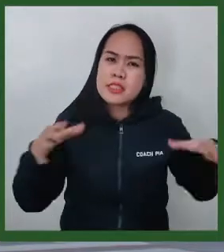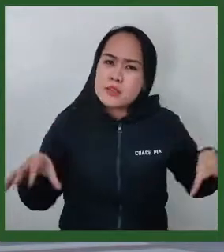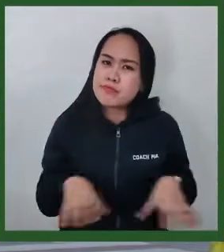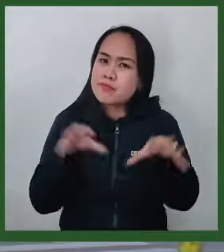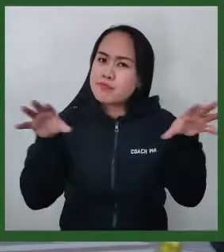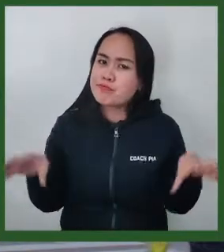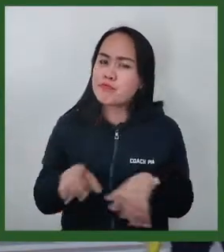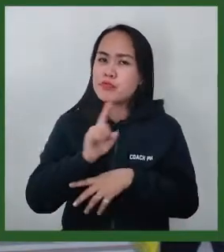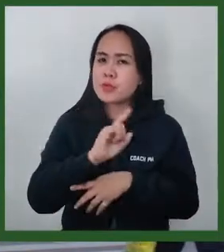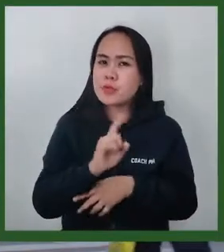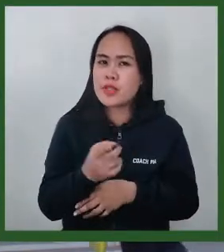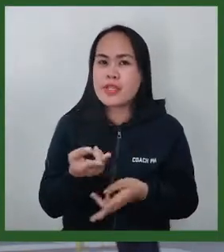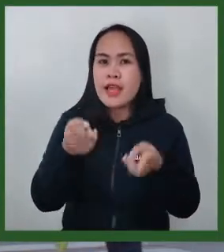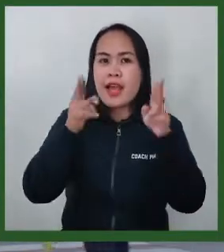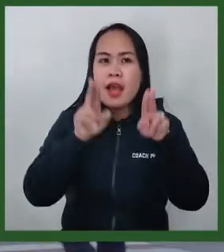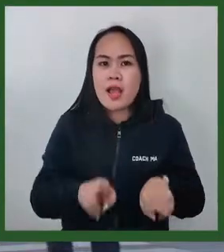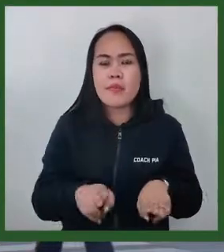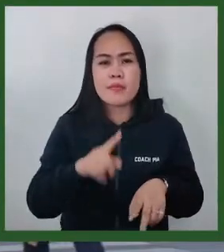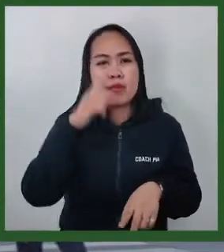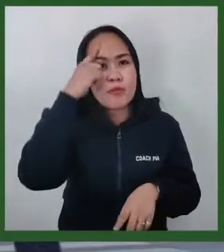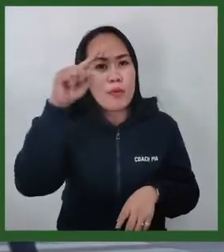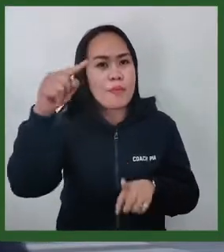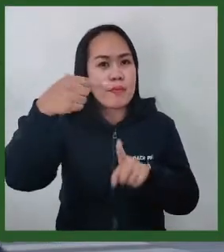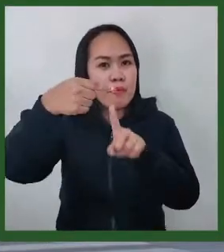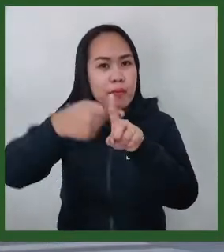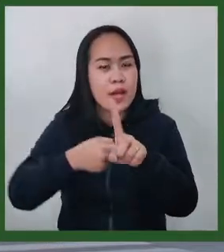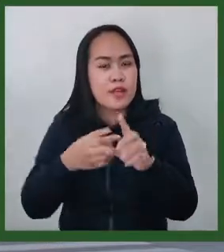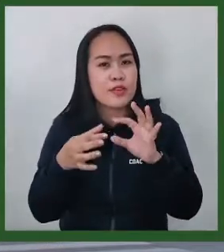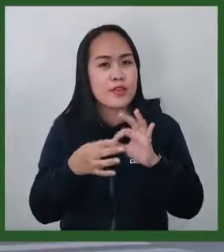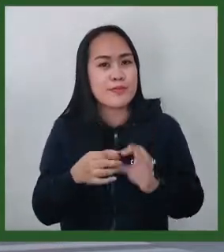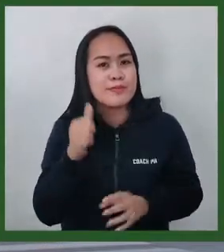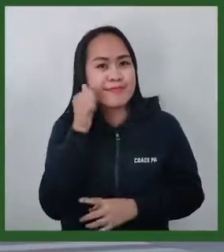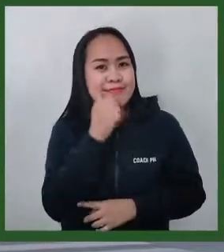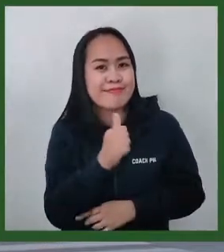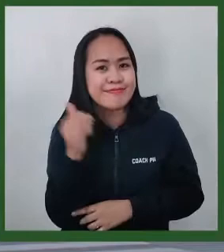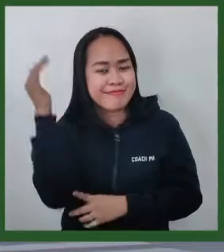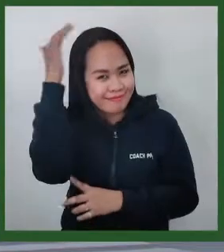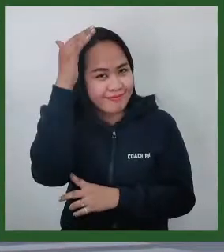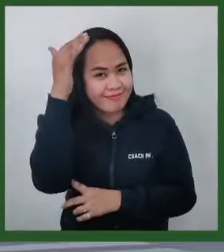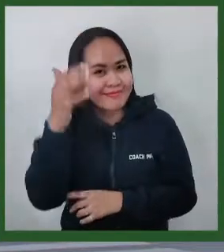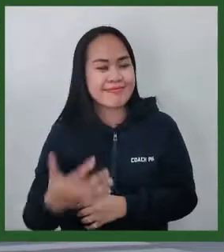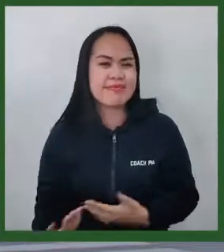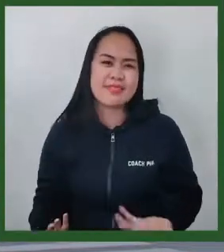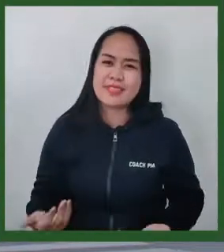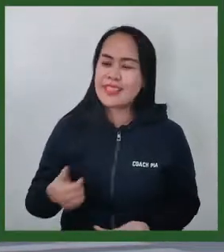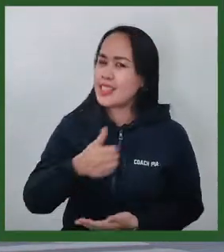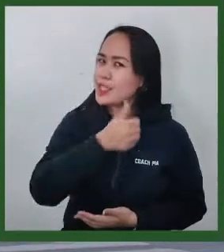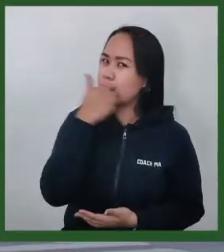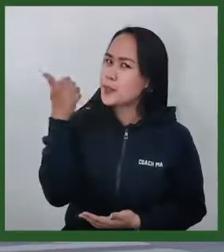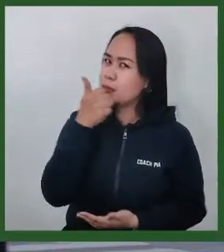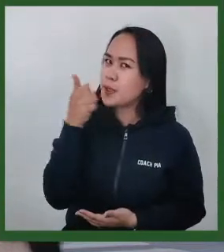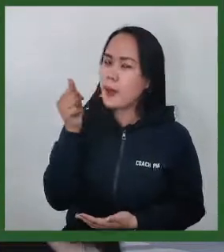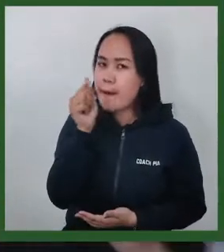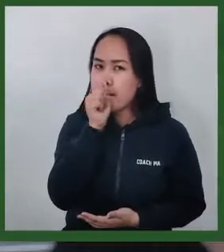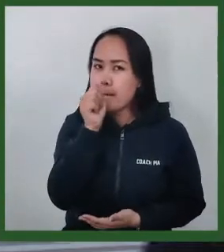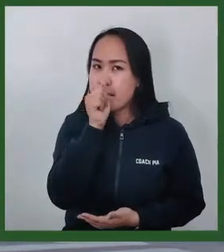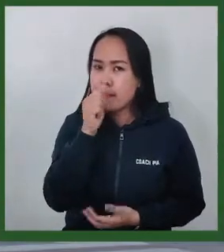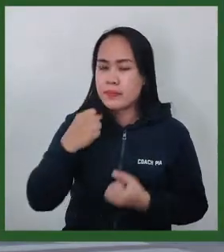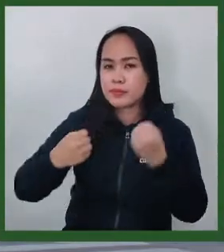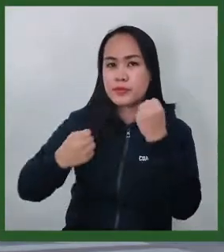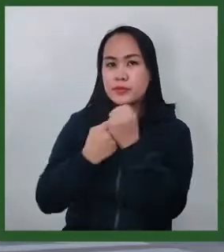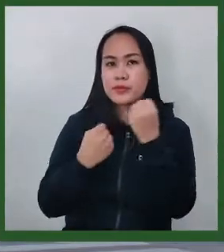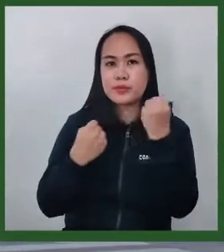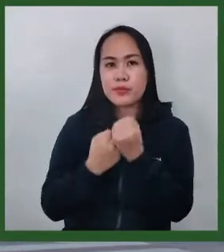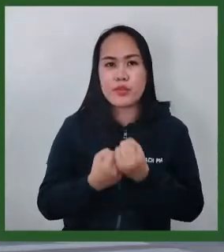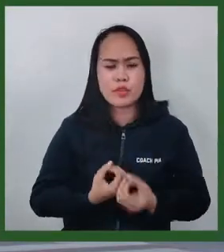activities na gaganapin natin para sa buwan na yun. At kami natutuwa na meron na rin mga ilang private stakeholders